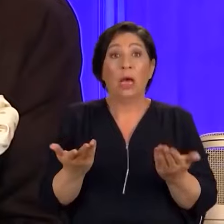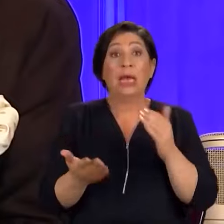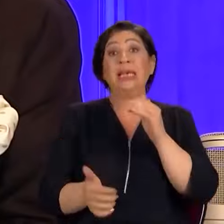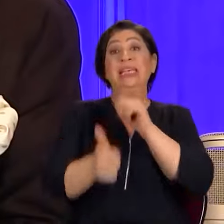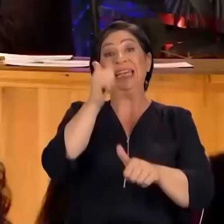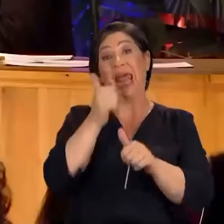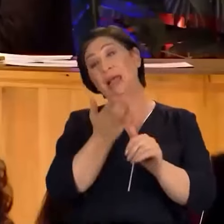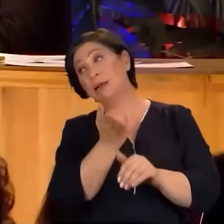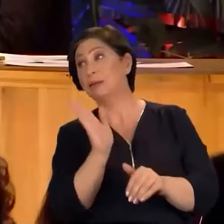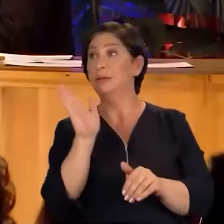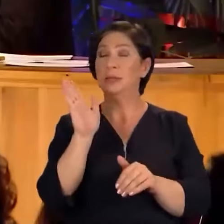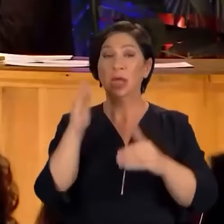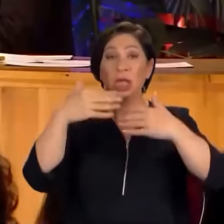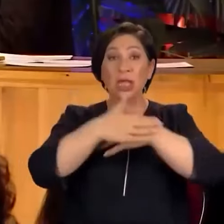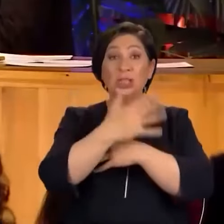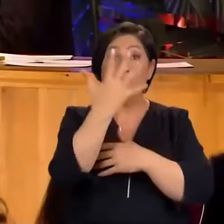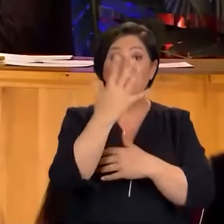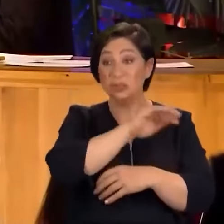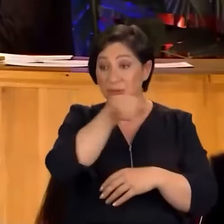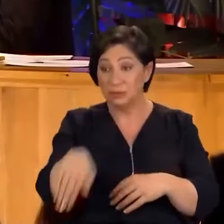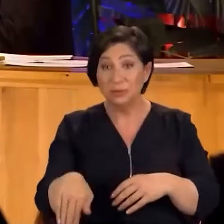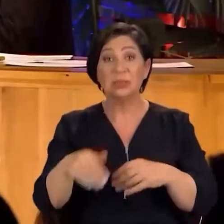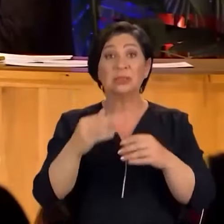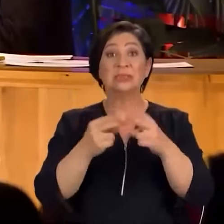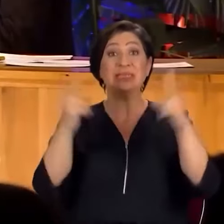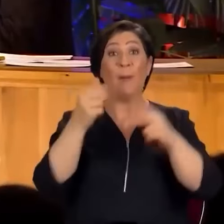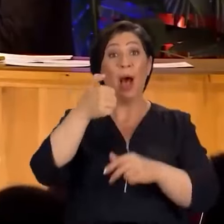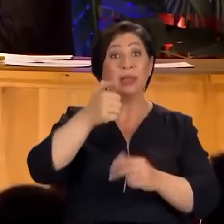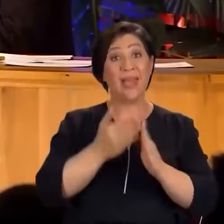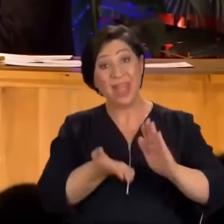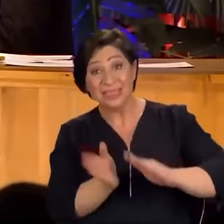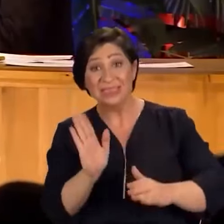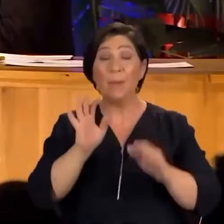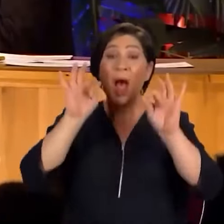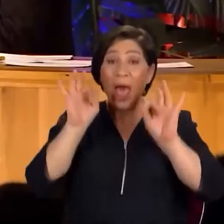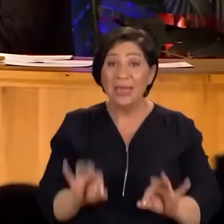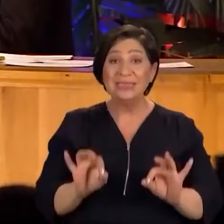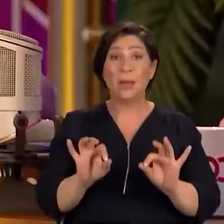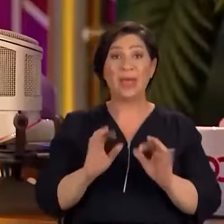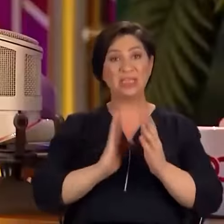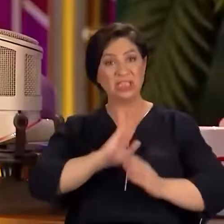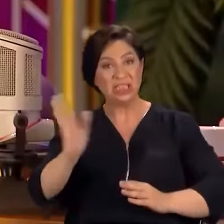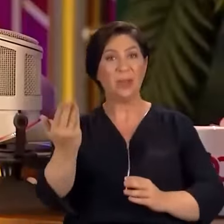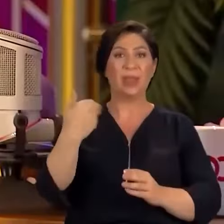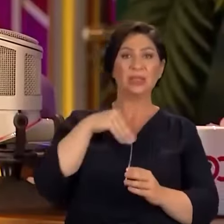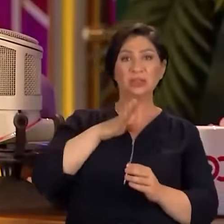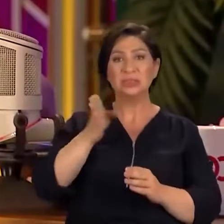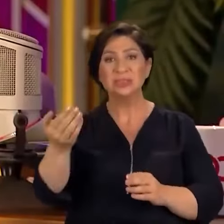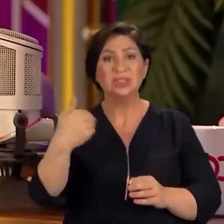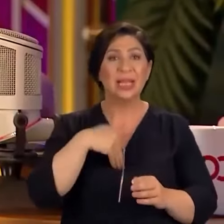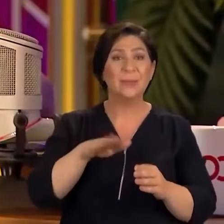Geri gittiğimde gece 5'te eve gelsem, sabah 6'da evden gitsem her zaman gidişlerim ve